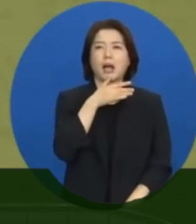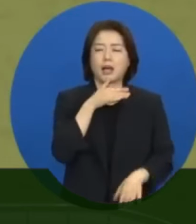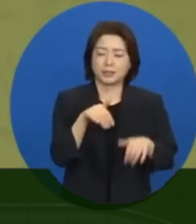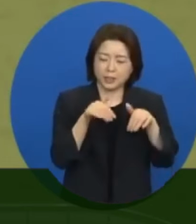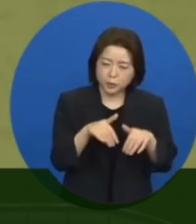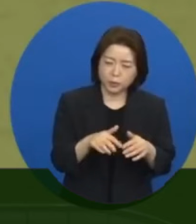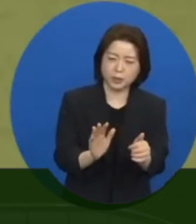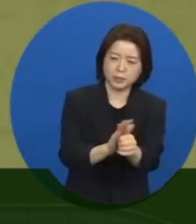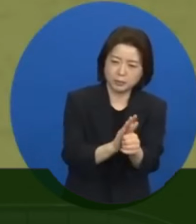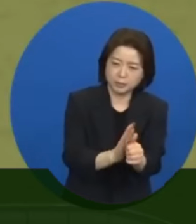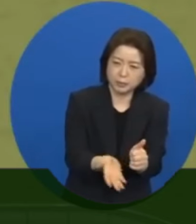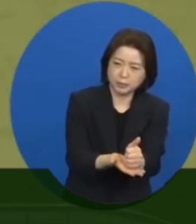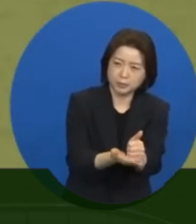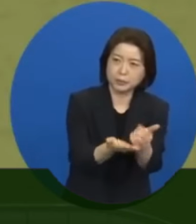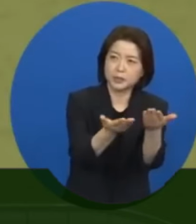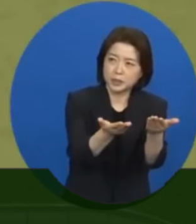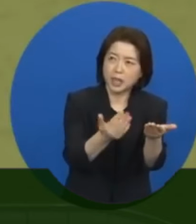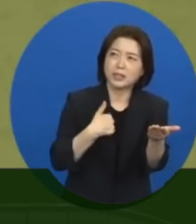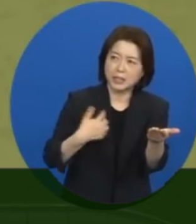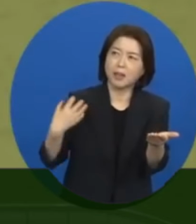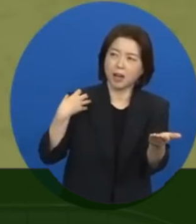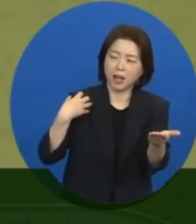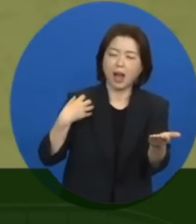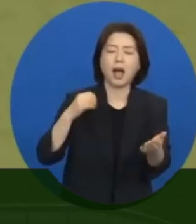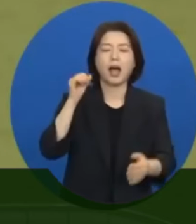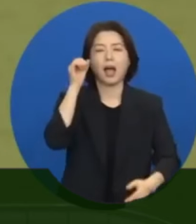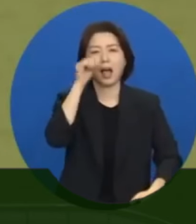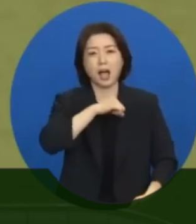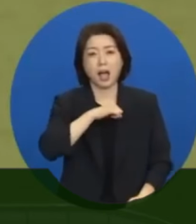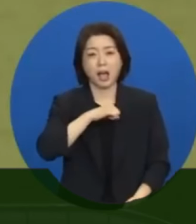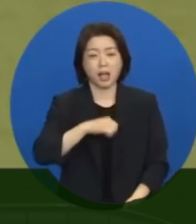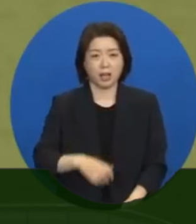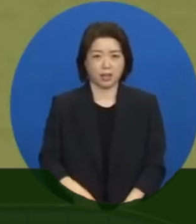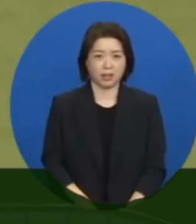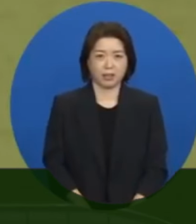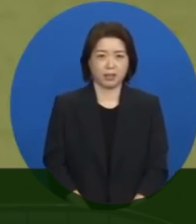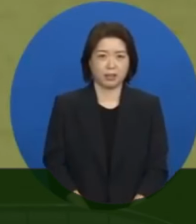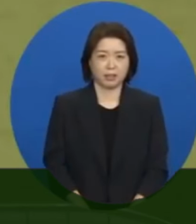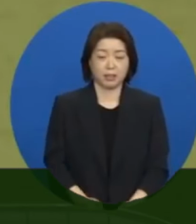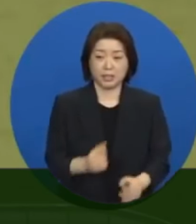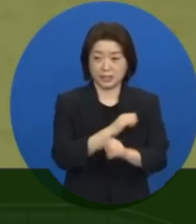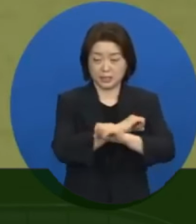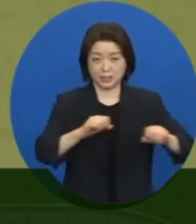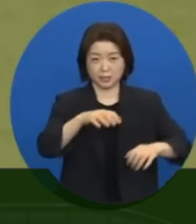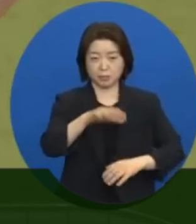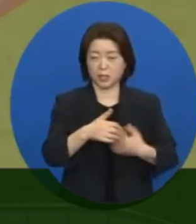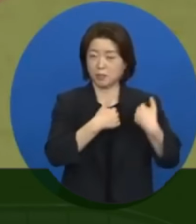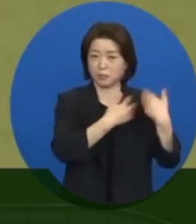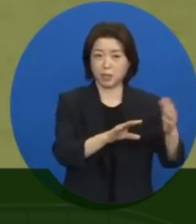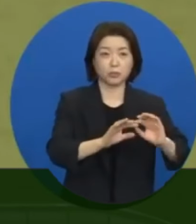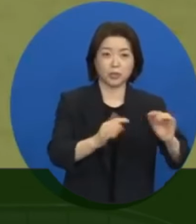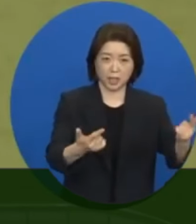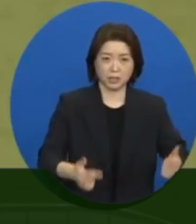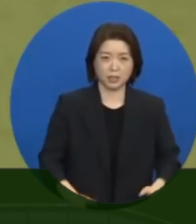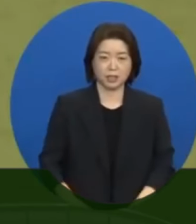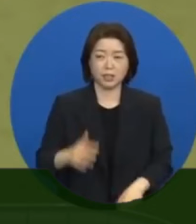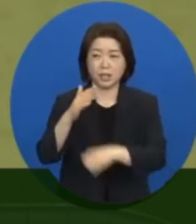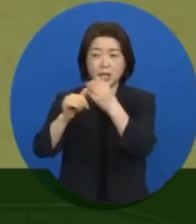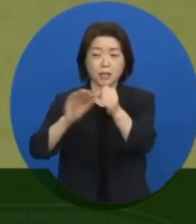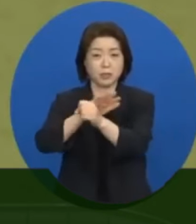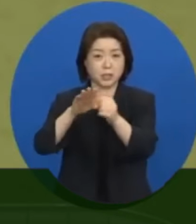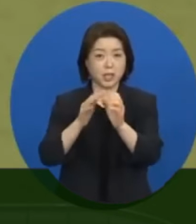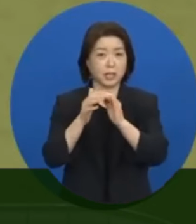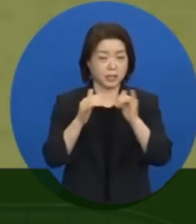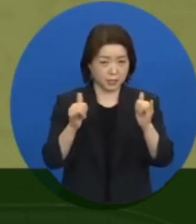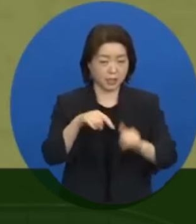섬겼습니다 러분들에서 버려진게 아니고요 하나님을 사랑하는 자에게는 모든 것이 합력하여 선 이룬다고 했잖아요